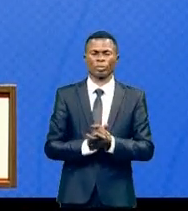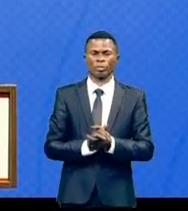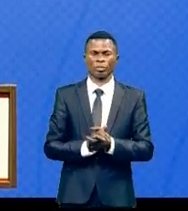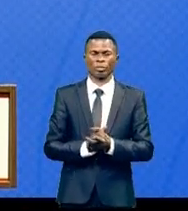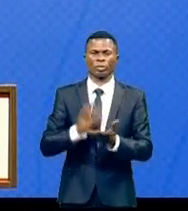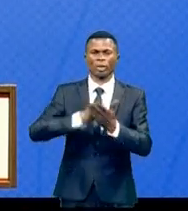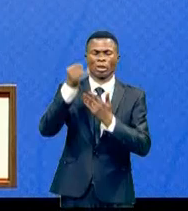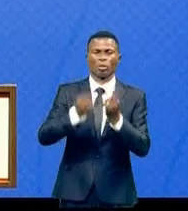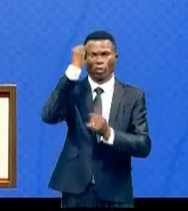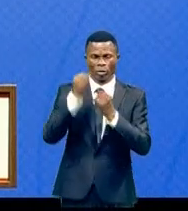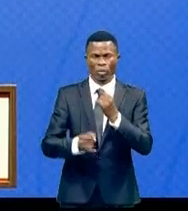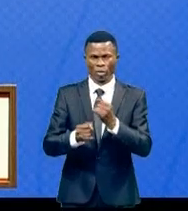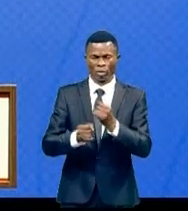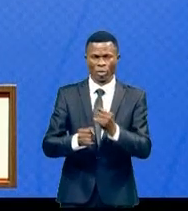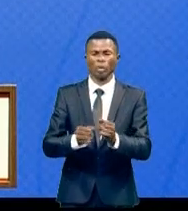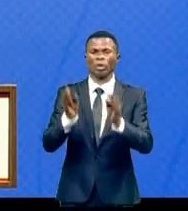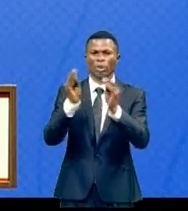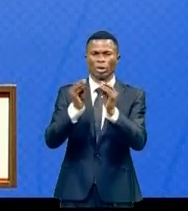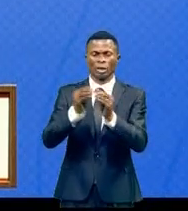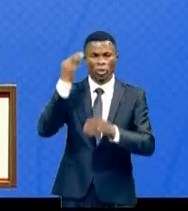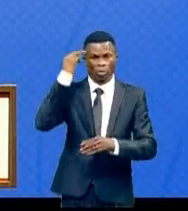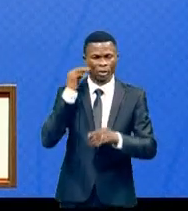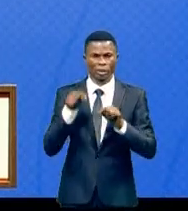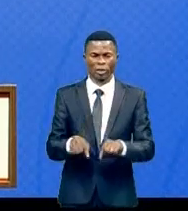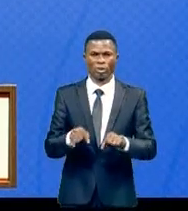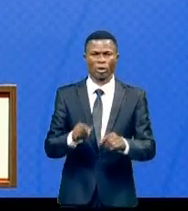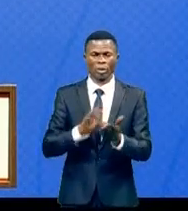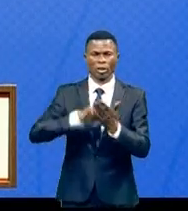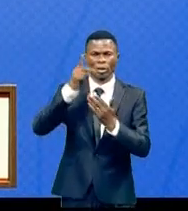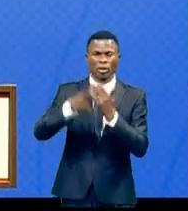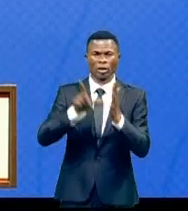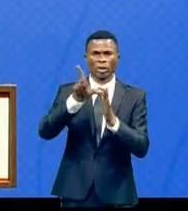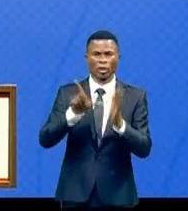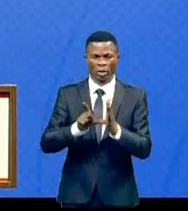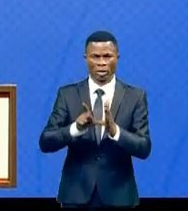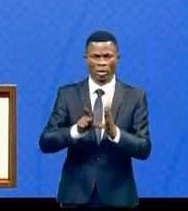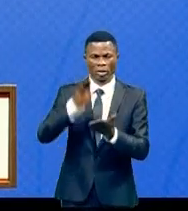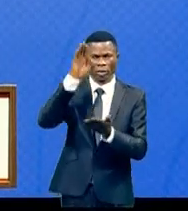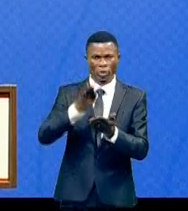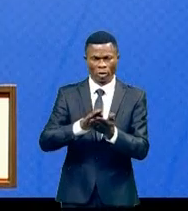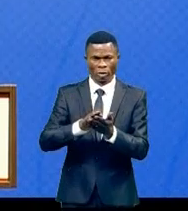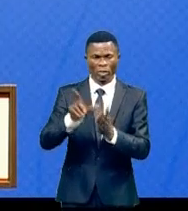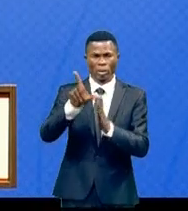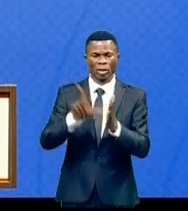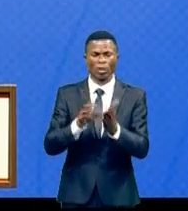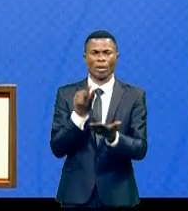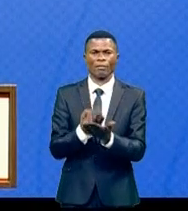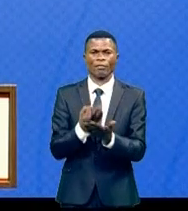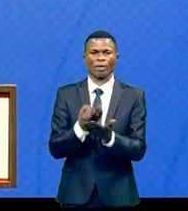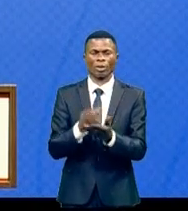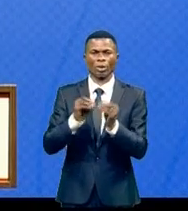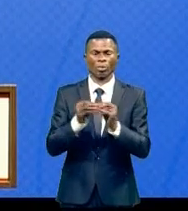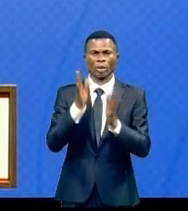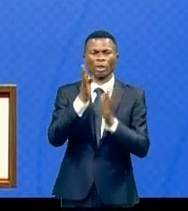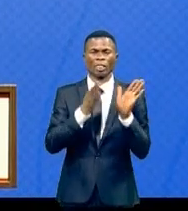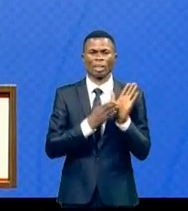Dernier projet de loi soumis au Conseil des ministres de ce jour. Projet de loi portant reddition de compte de la loi des finances, numéro